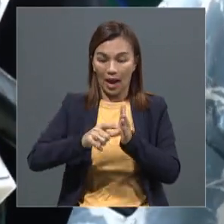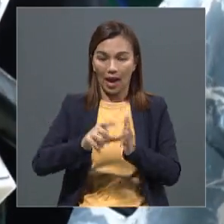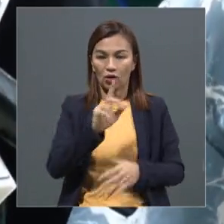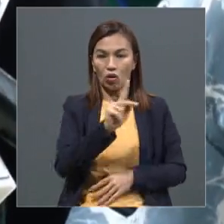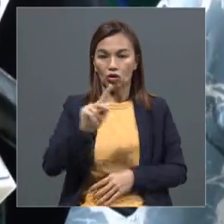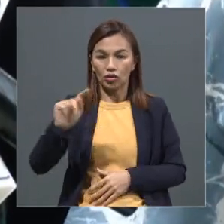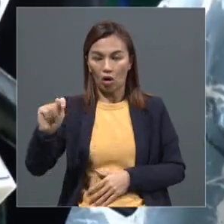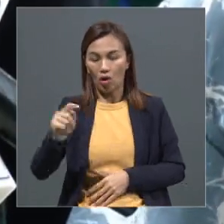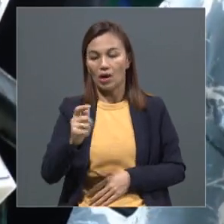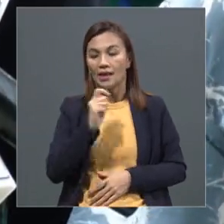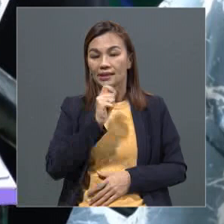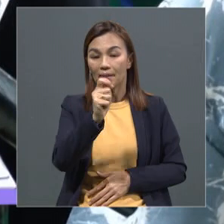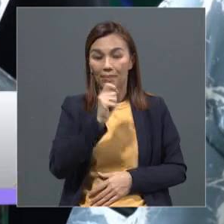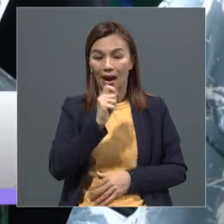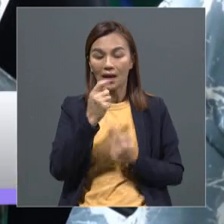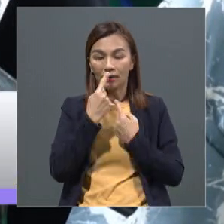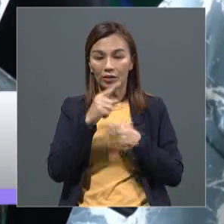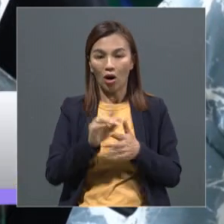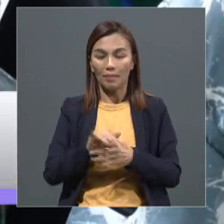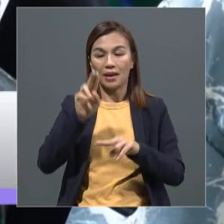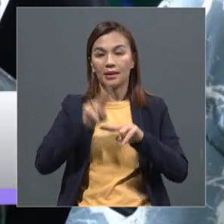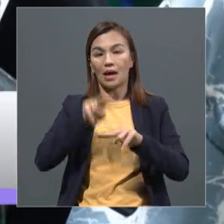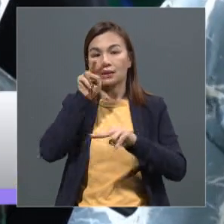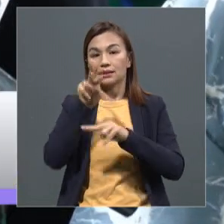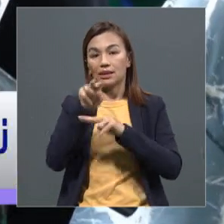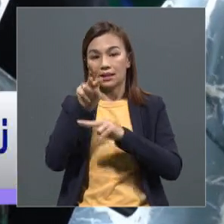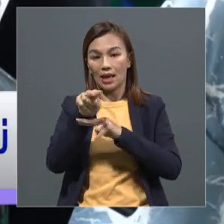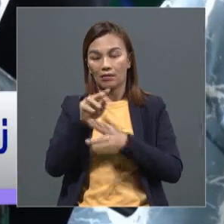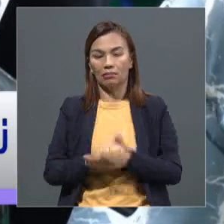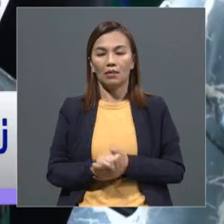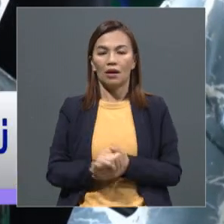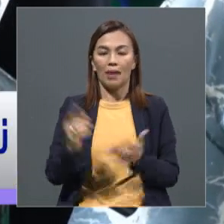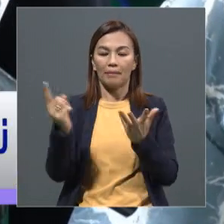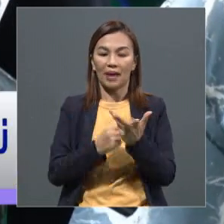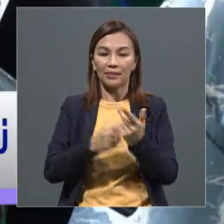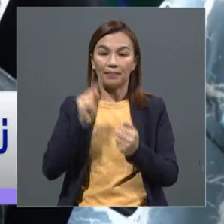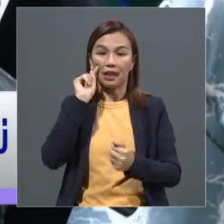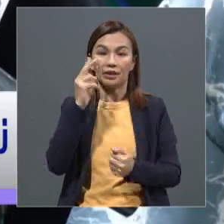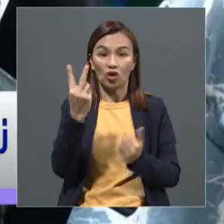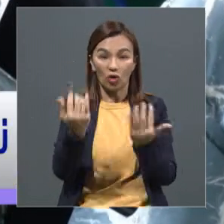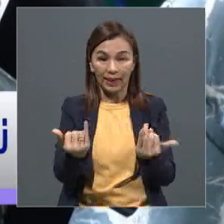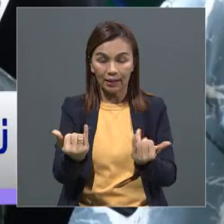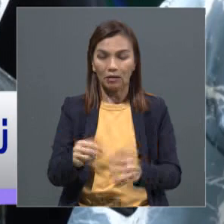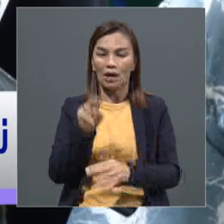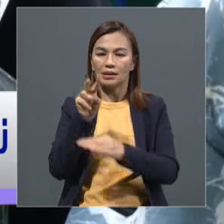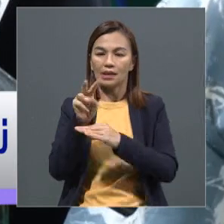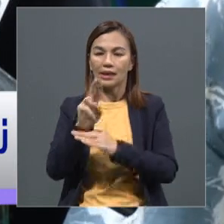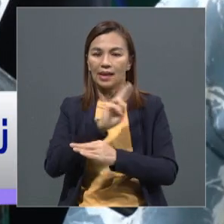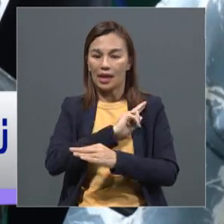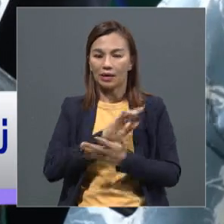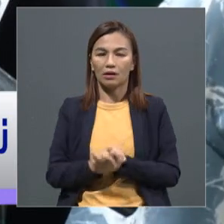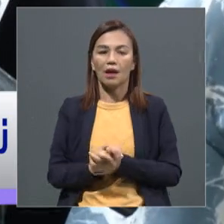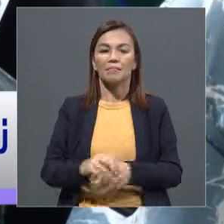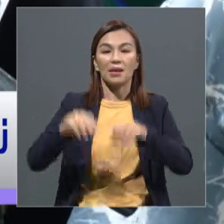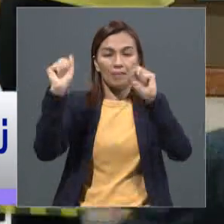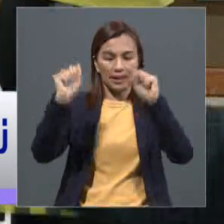สัมภาษณ์นะครับหลังจากที่ท่านก็ไปสังเกตการนับคะแนนใหม่ด้วยตัวเองด้วยว่ากกตได้พิจารณาแล้วก็มีมติให้